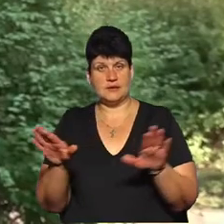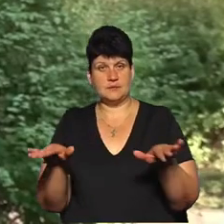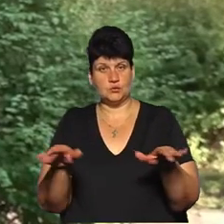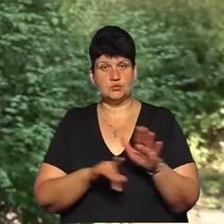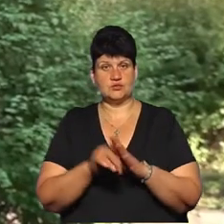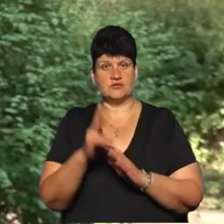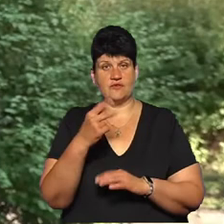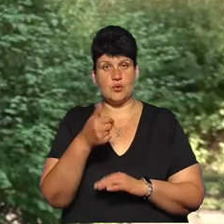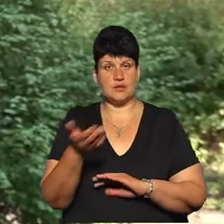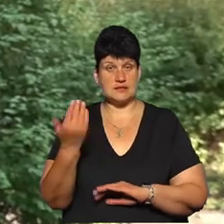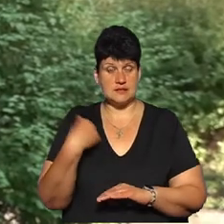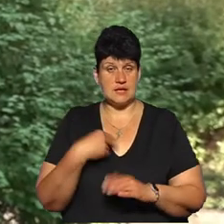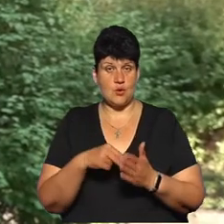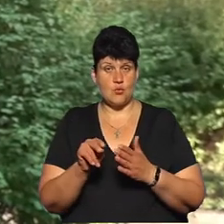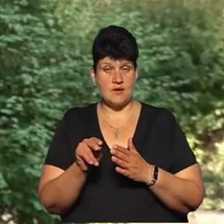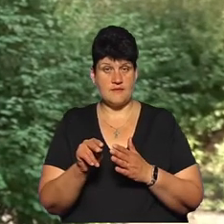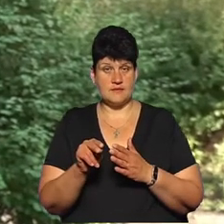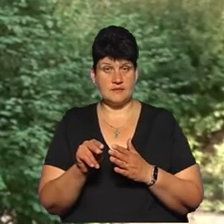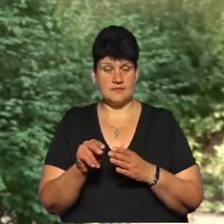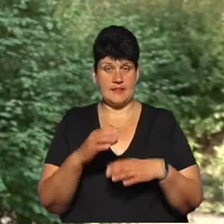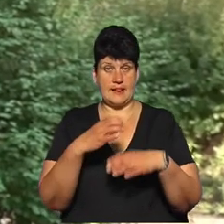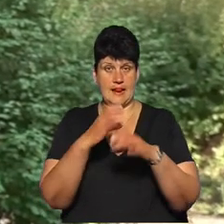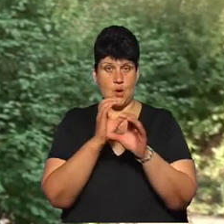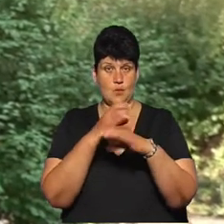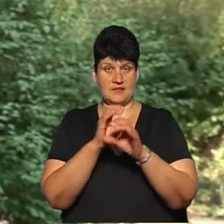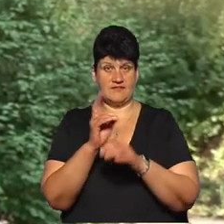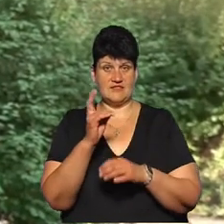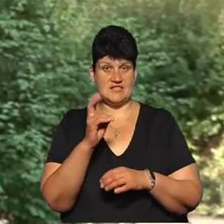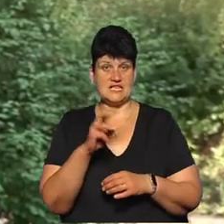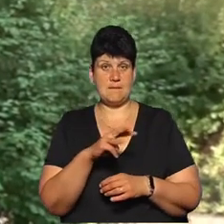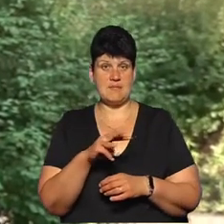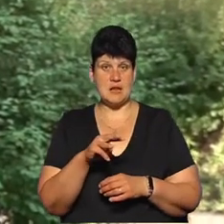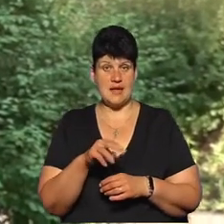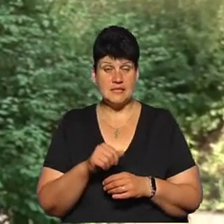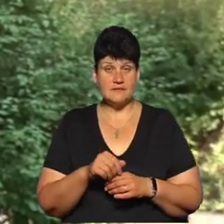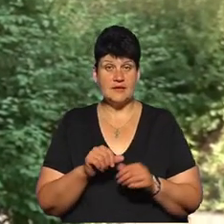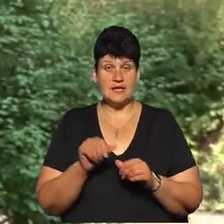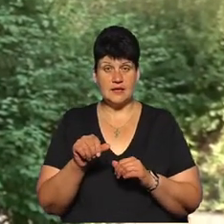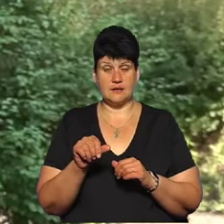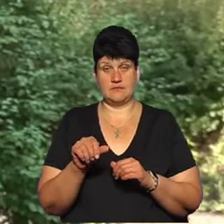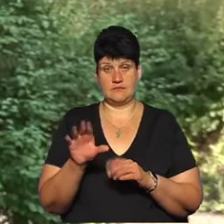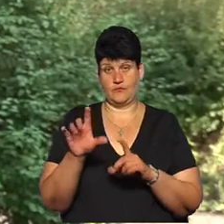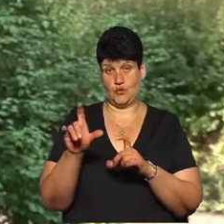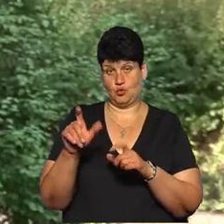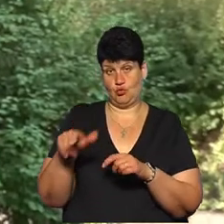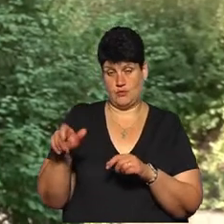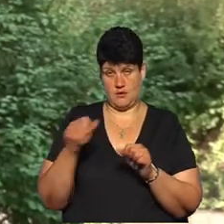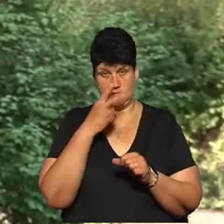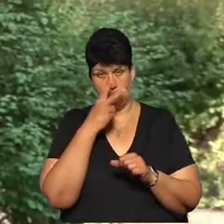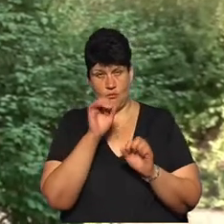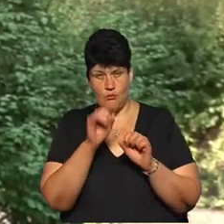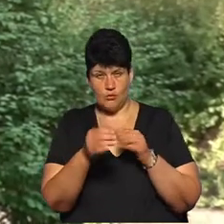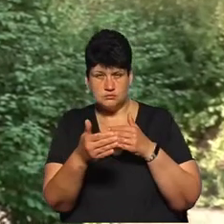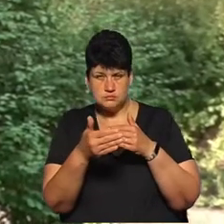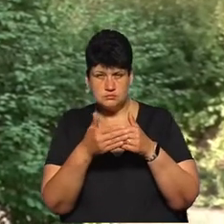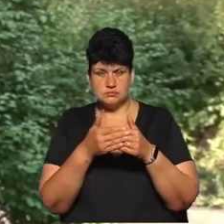купив телеоб'єктив 200 мм. І крім фото людей, побачив, що я тепер можу ближче добратися до живої природи,